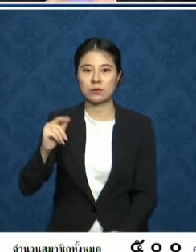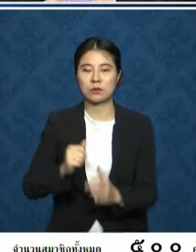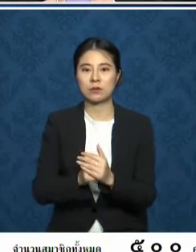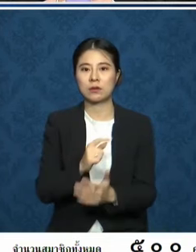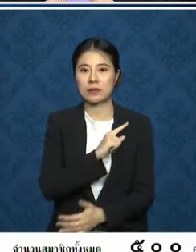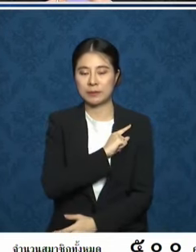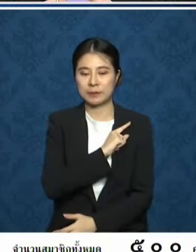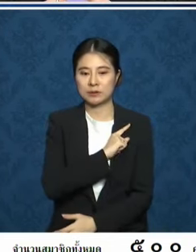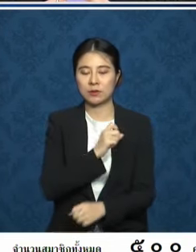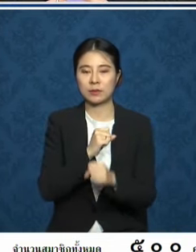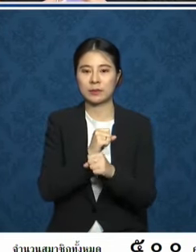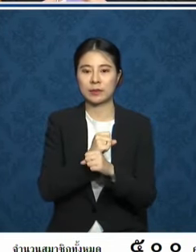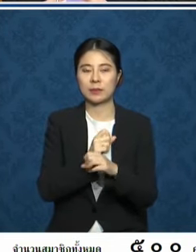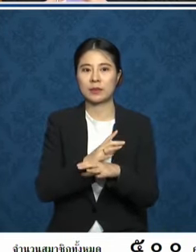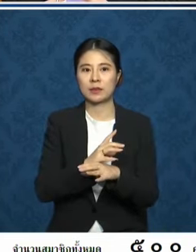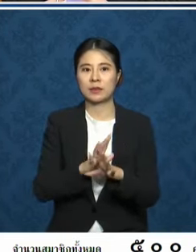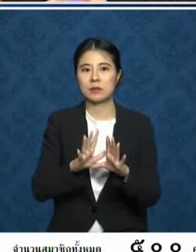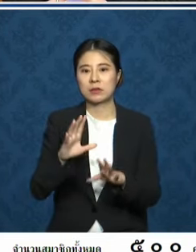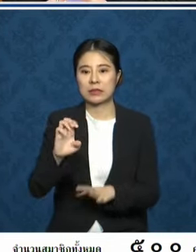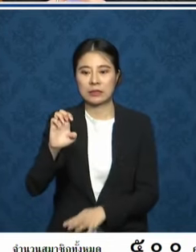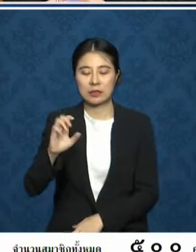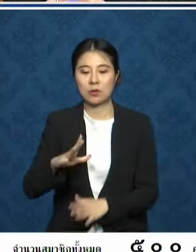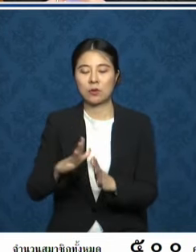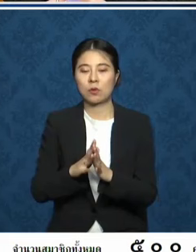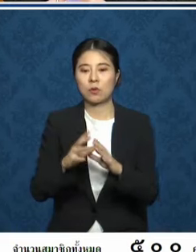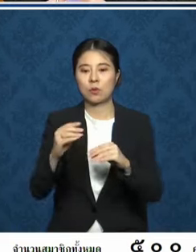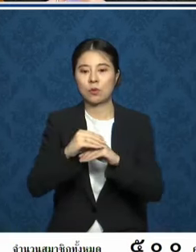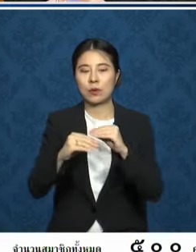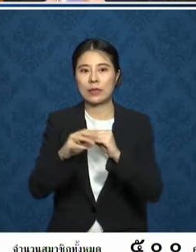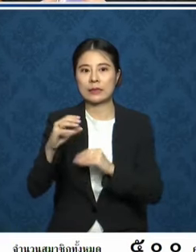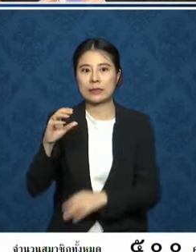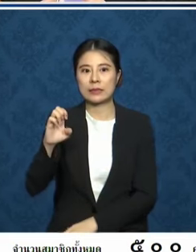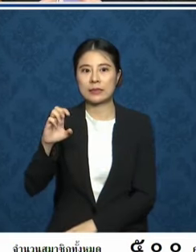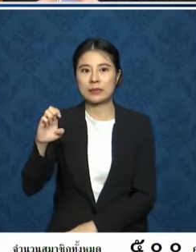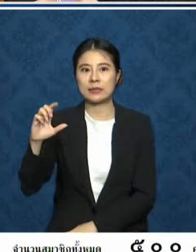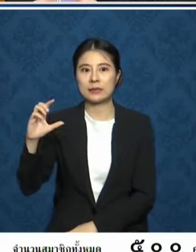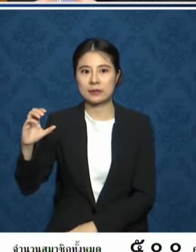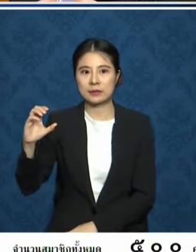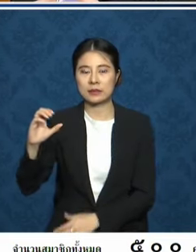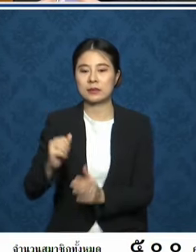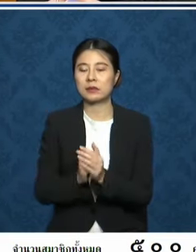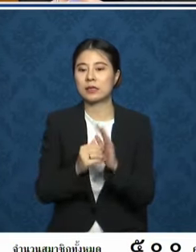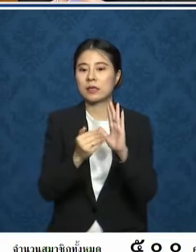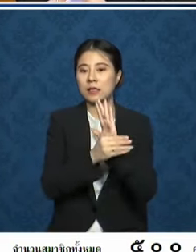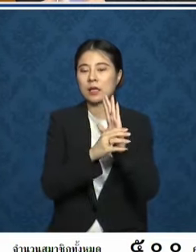เป็หนวยวิจัยให้กับ EECคือโครงการ EECI ที่ตั้งอยู่ที่หวงจวาเล Sustain Area.